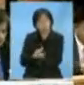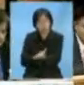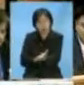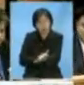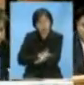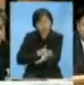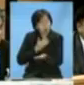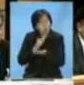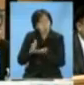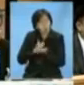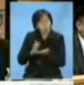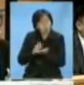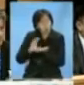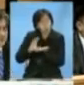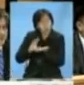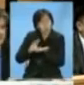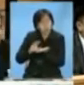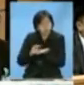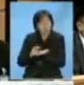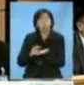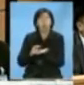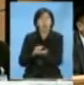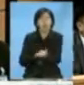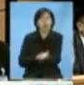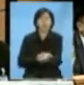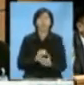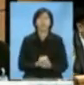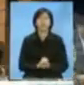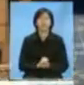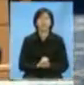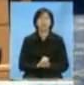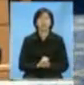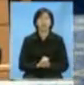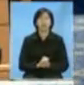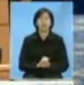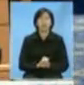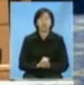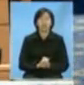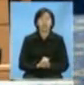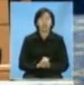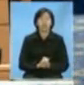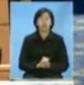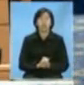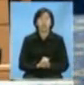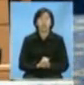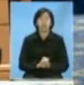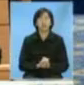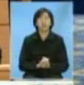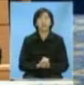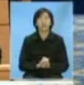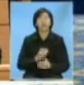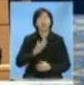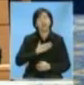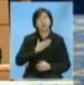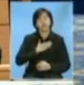นี่คือรัฐบาลนี้ท่านประธานครับจะให้ผมคิดเป็นอย่างอื่นได้อย่าง